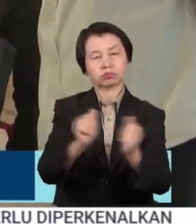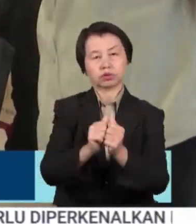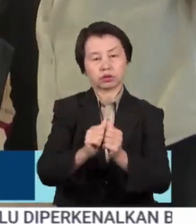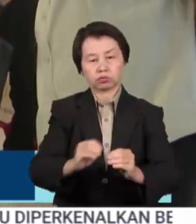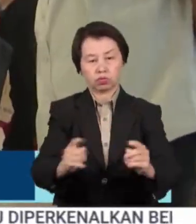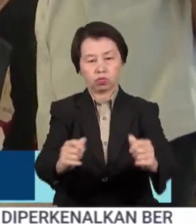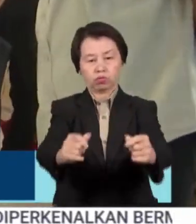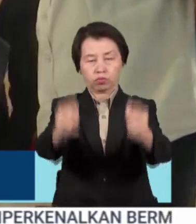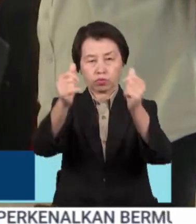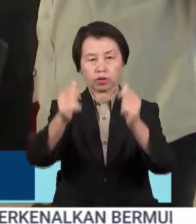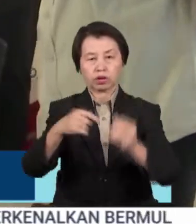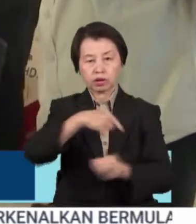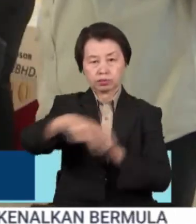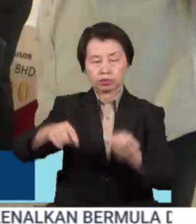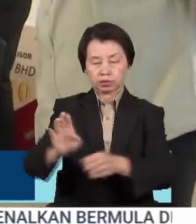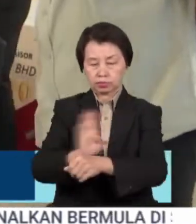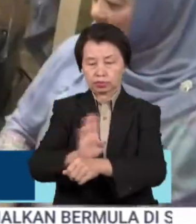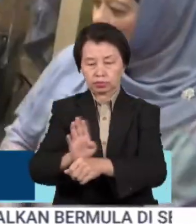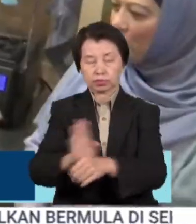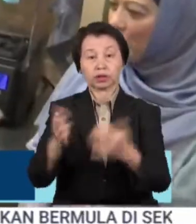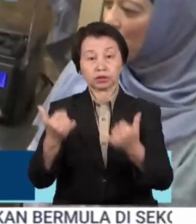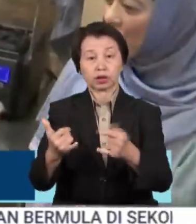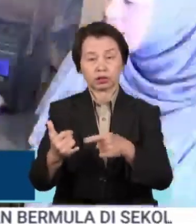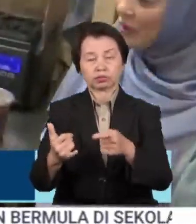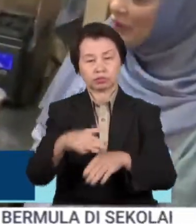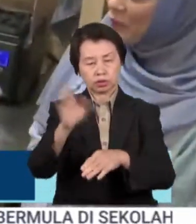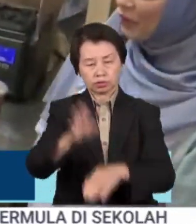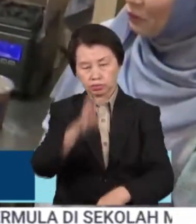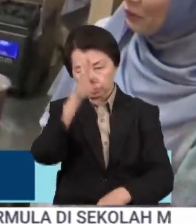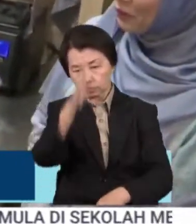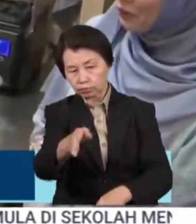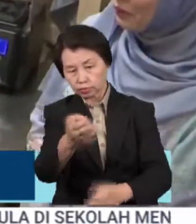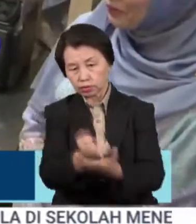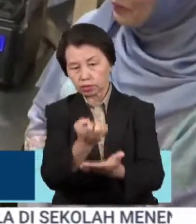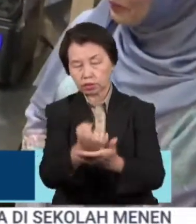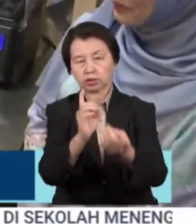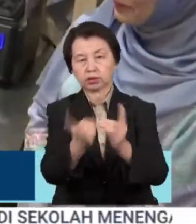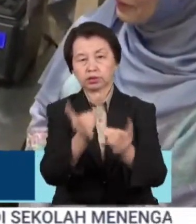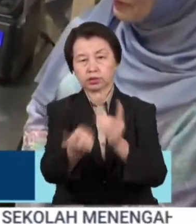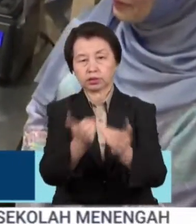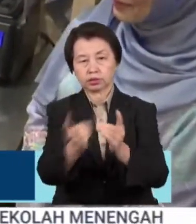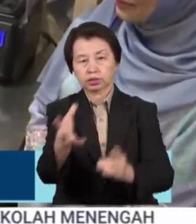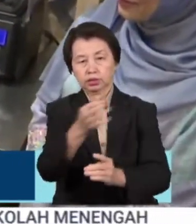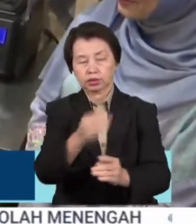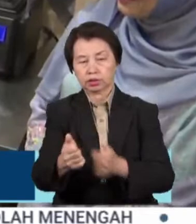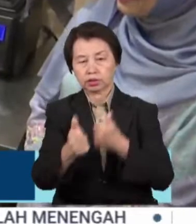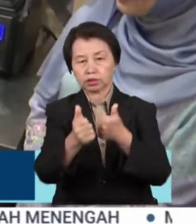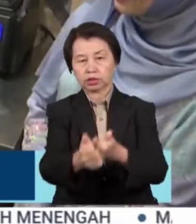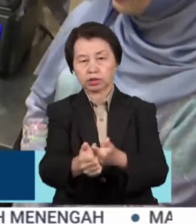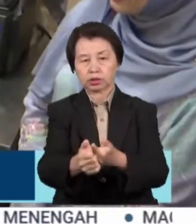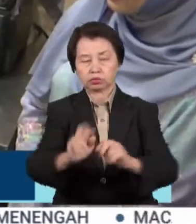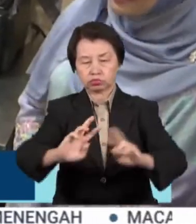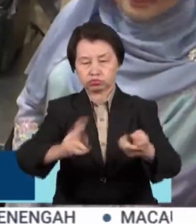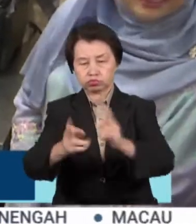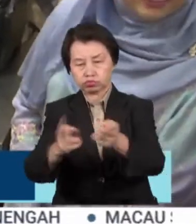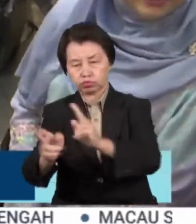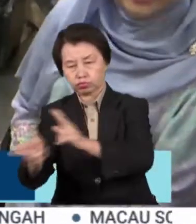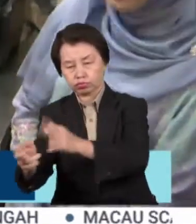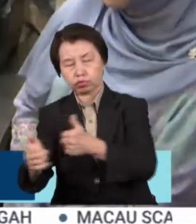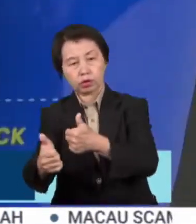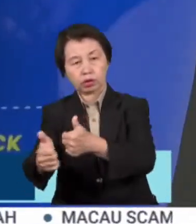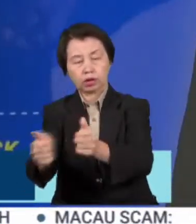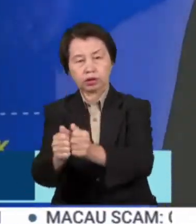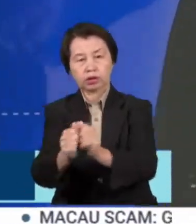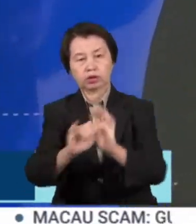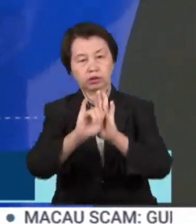bergerak pantas. Persekitaran perniagaan ketika ini lebih tertumpu kepada ekonomi digital serta mengikut arus perubahan dengan menerapkan